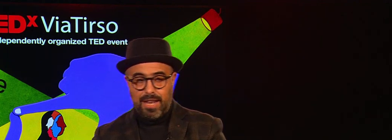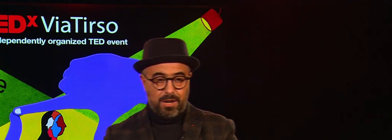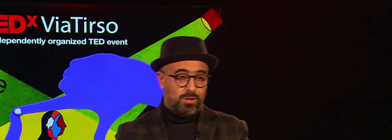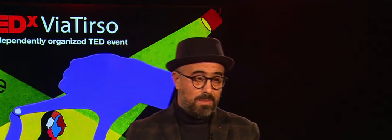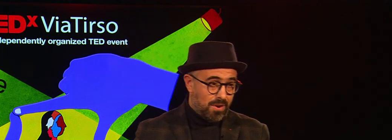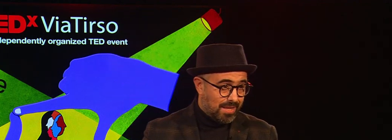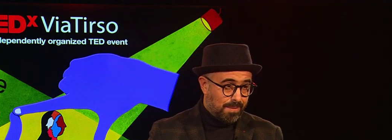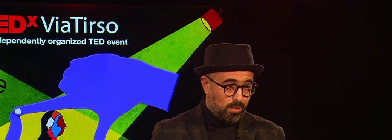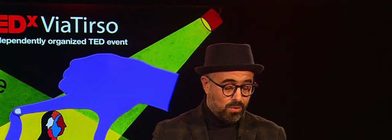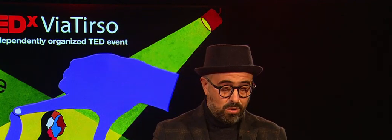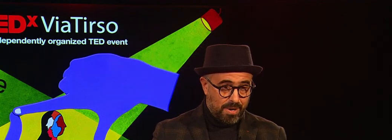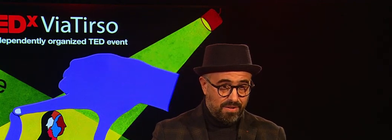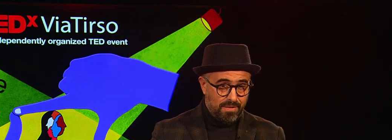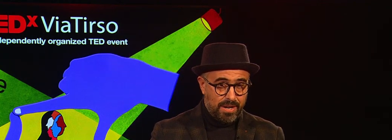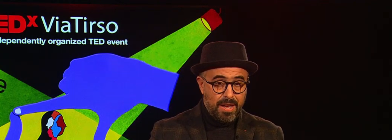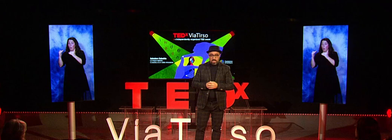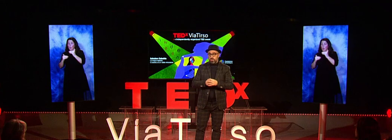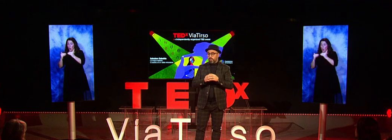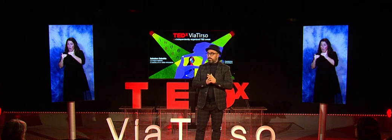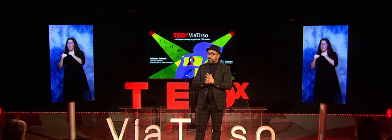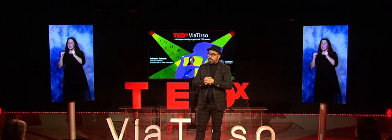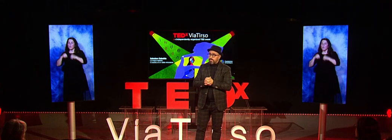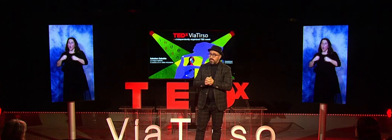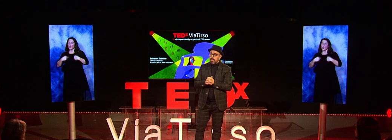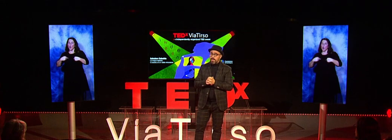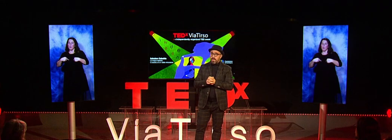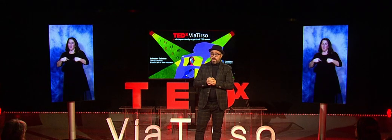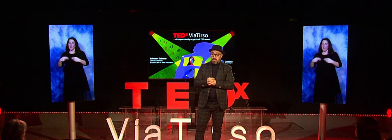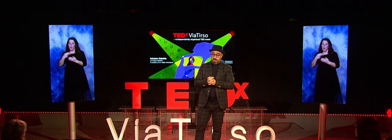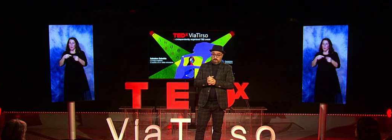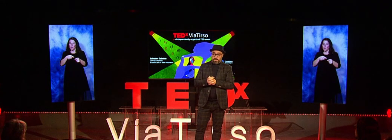che le nostre minoranze possono sopravvivere Io sono